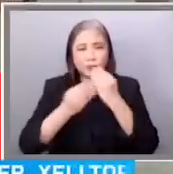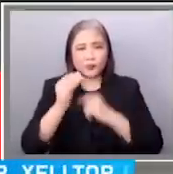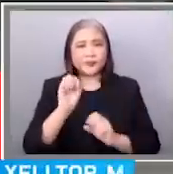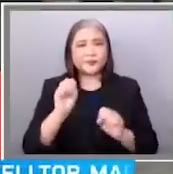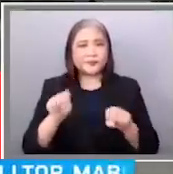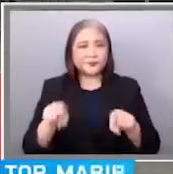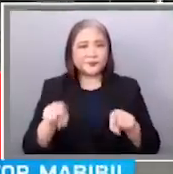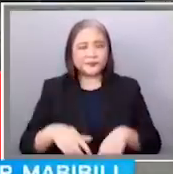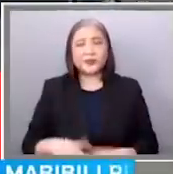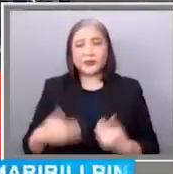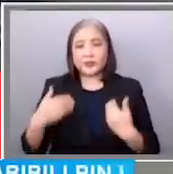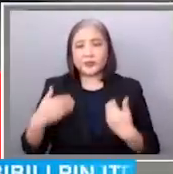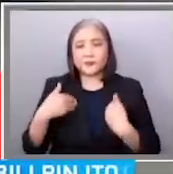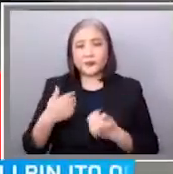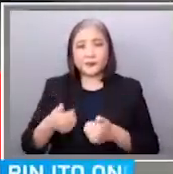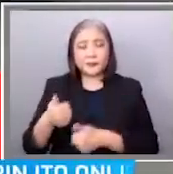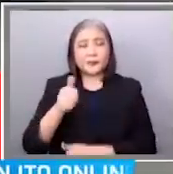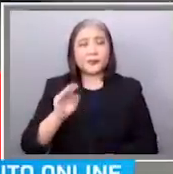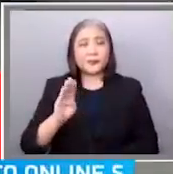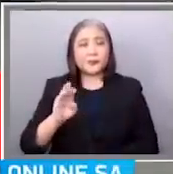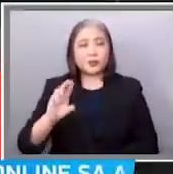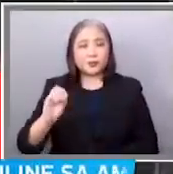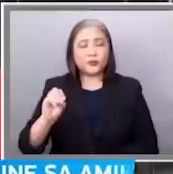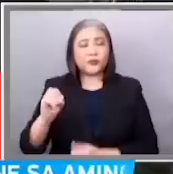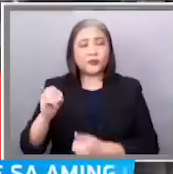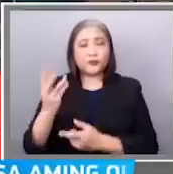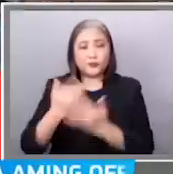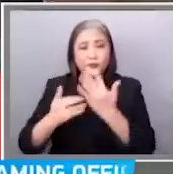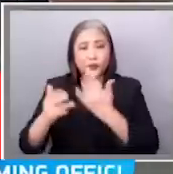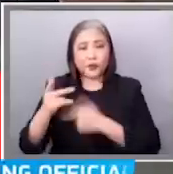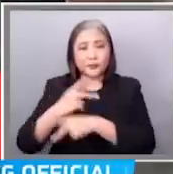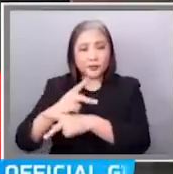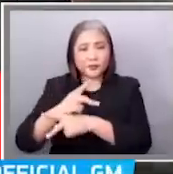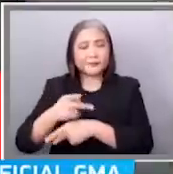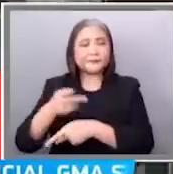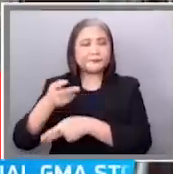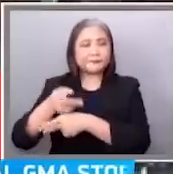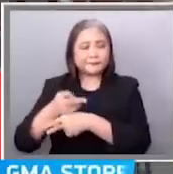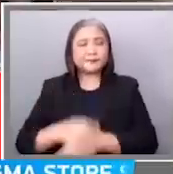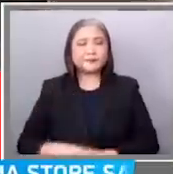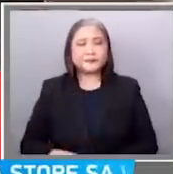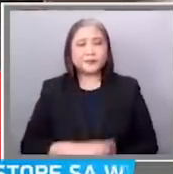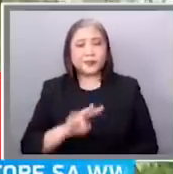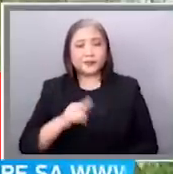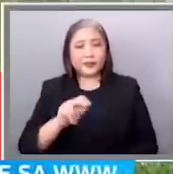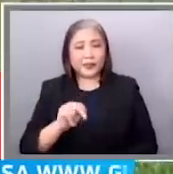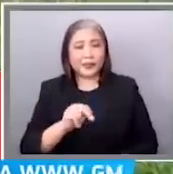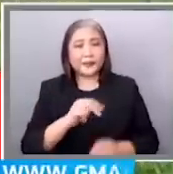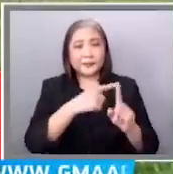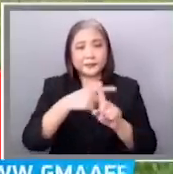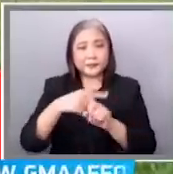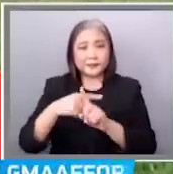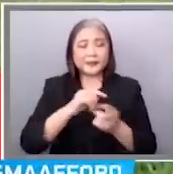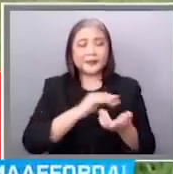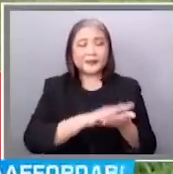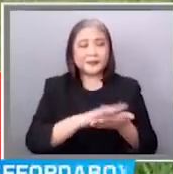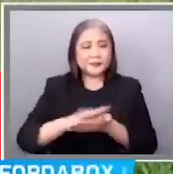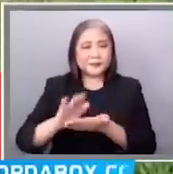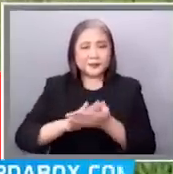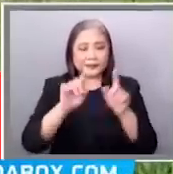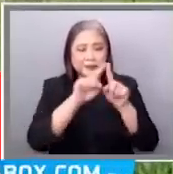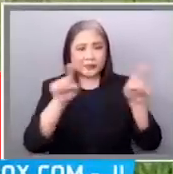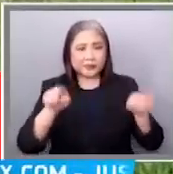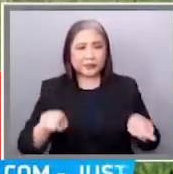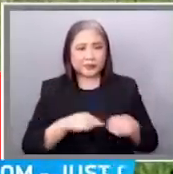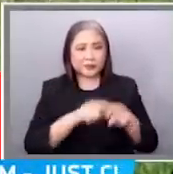ng Bureau of Fire Protection sa lugar. Sa Vigan Memorial Park, kanya-kanyang linis din ngayon sa mga lapida. Gaya ni Mang Leopoldo